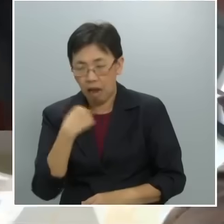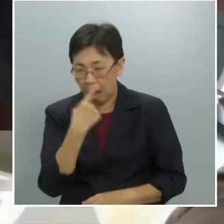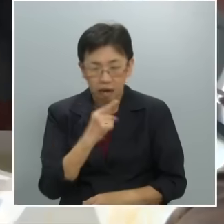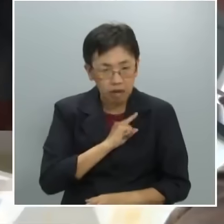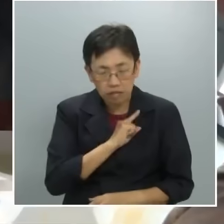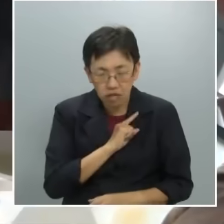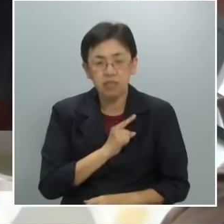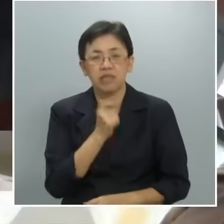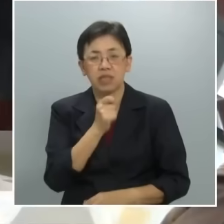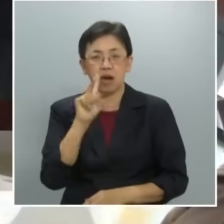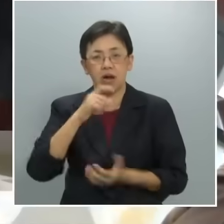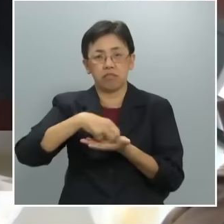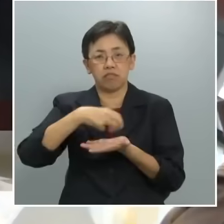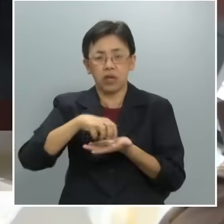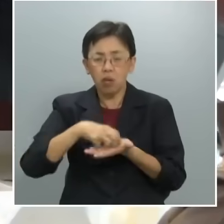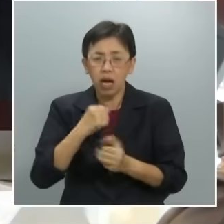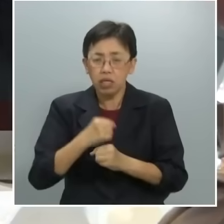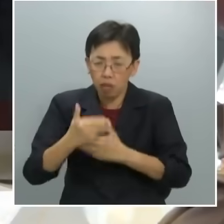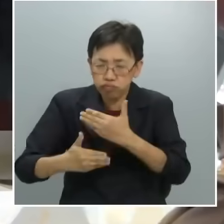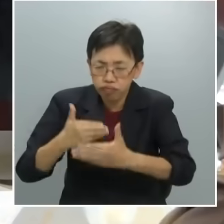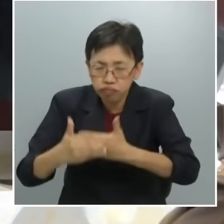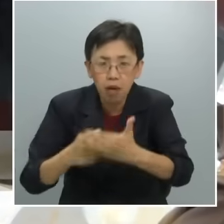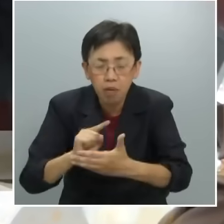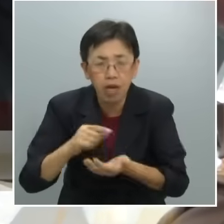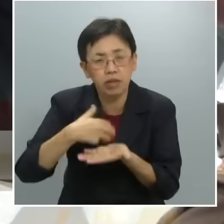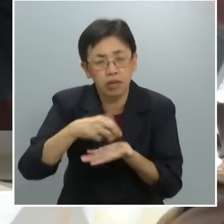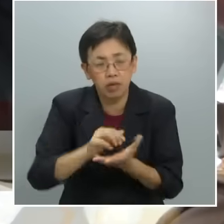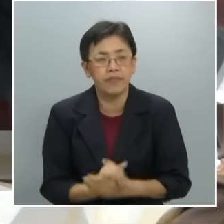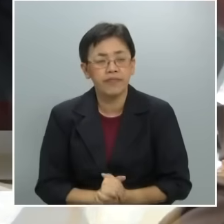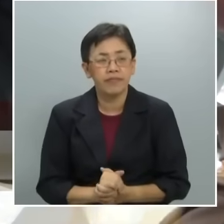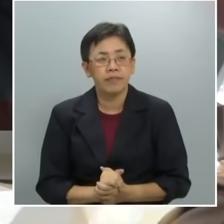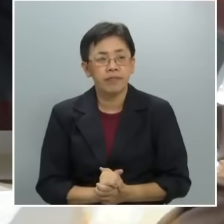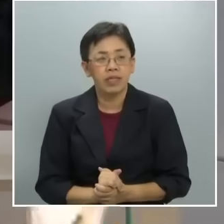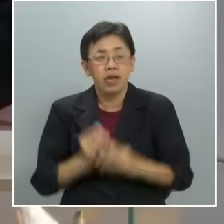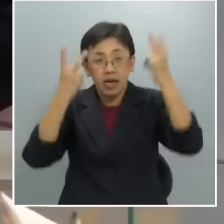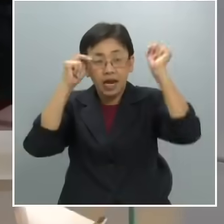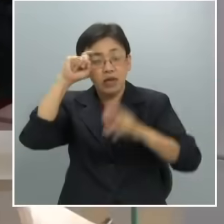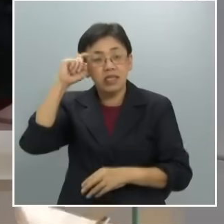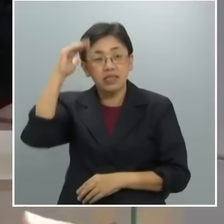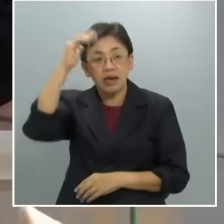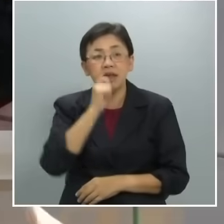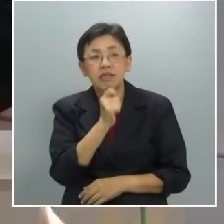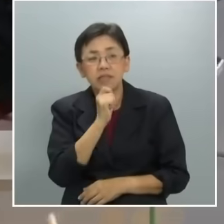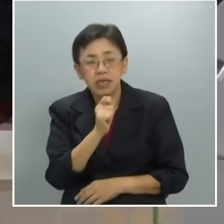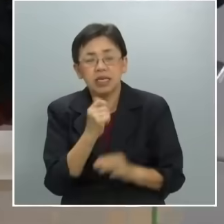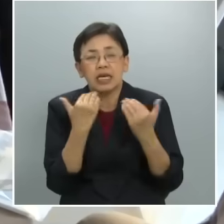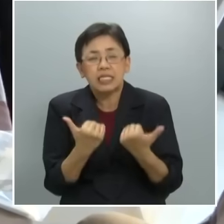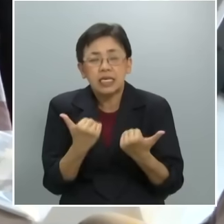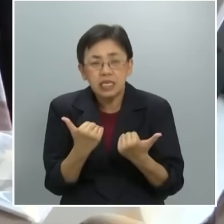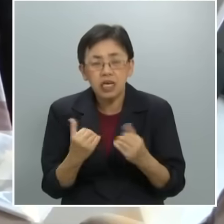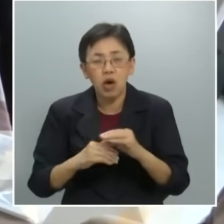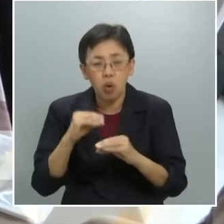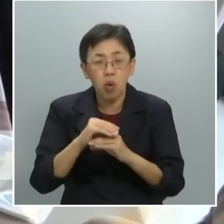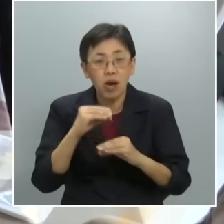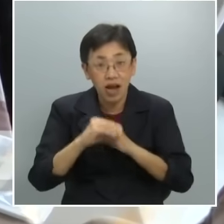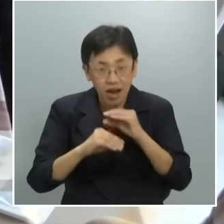าท่านผู้ชมฮะคุณเศรษฐาบางช่วงให้สัมภาษณ์ระหว่างนั่งรถไฟถึงความคืบหน้านโยบาย